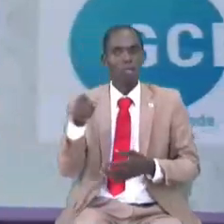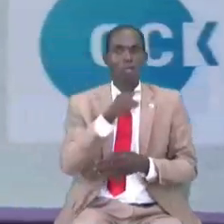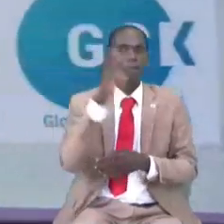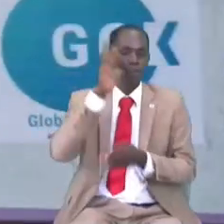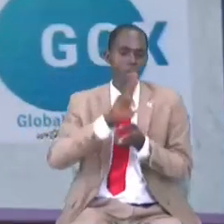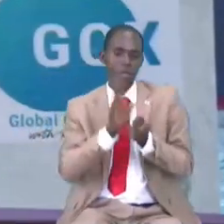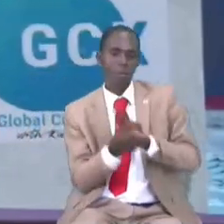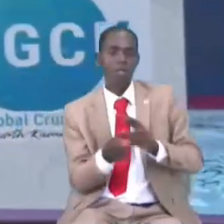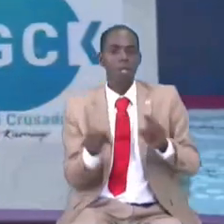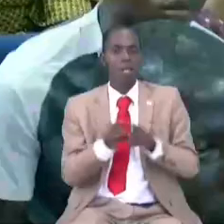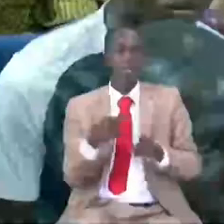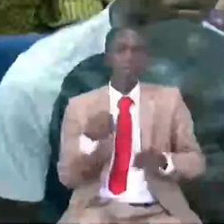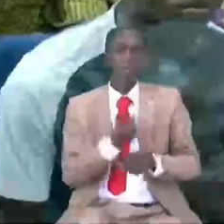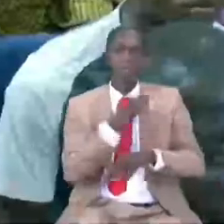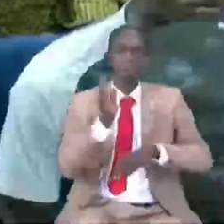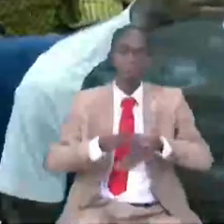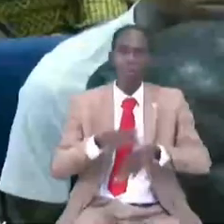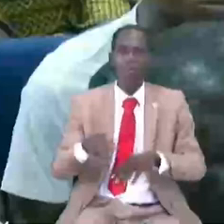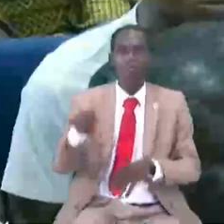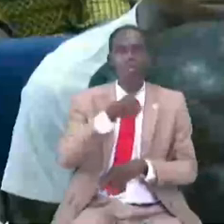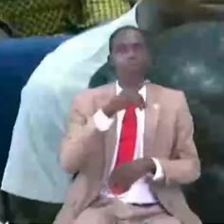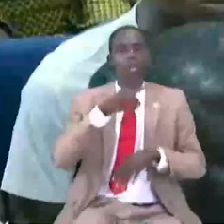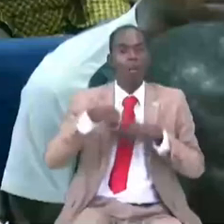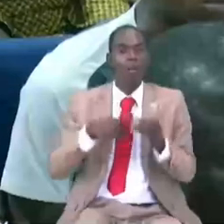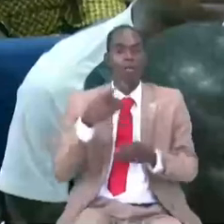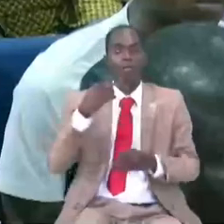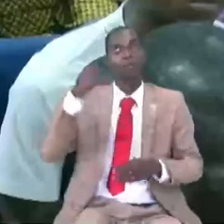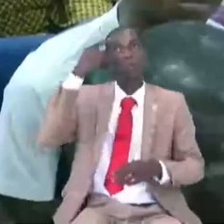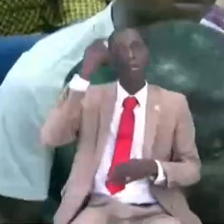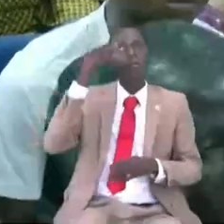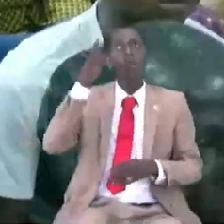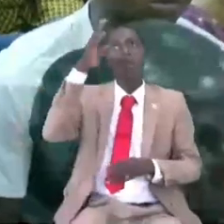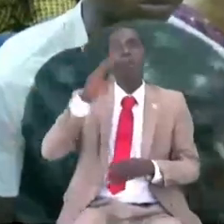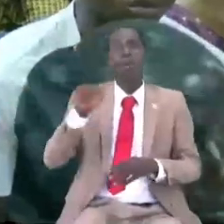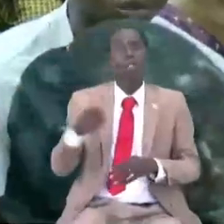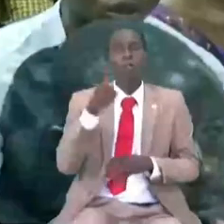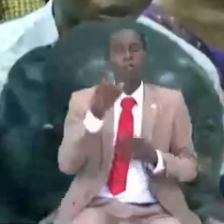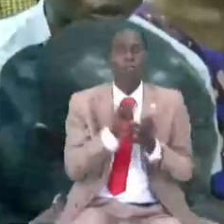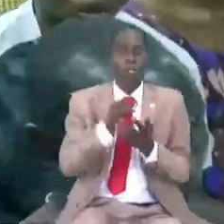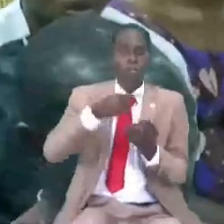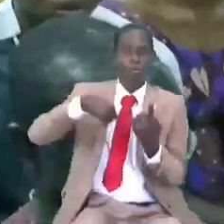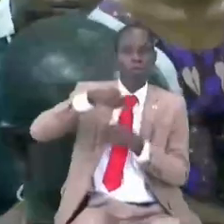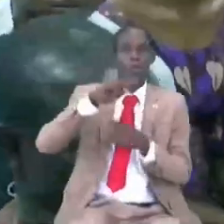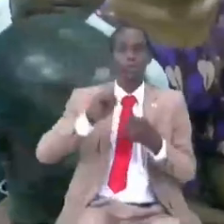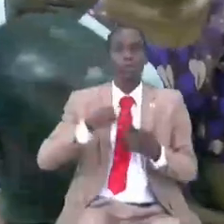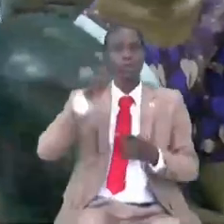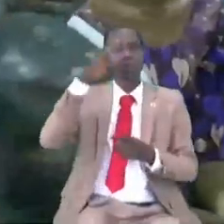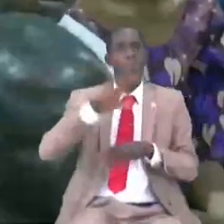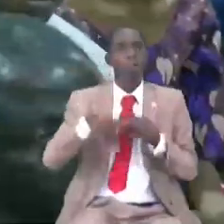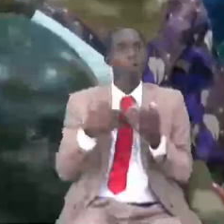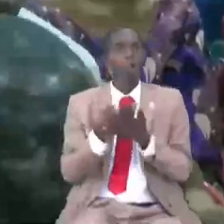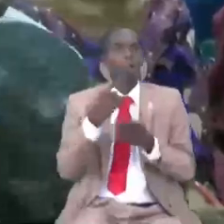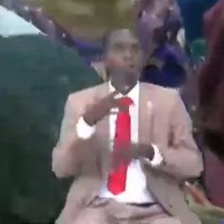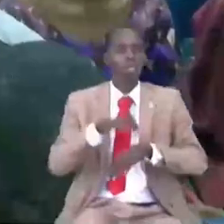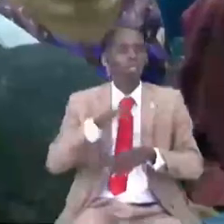leur prêchons la pensée de Dieu. Quiconque vient qui vient à Dieu doit pouvoir permettre aux